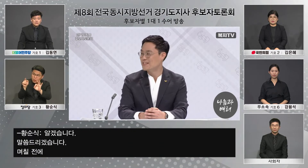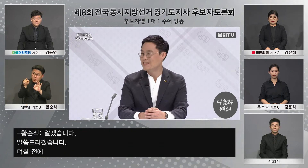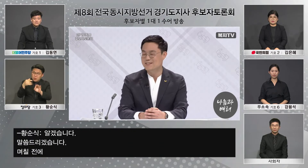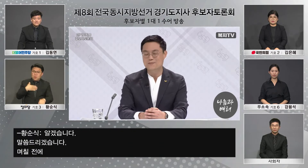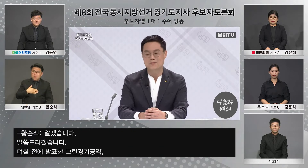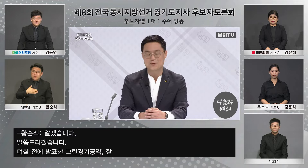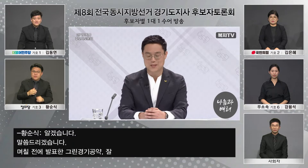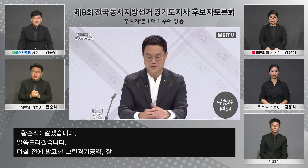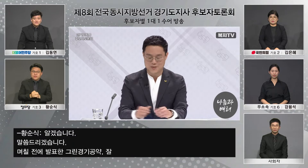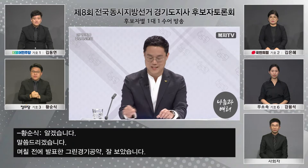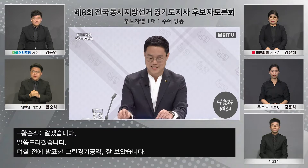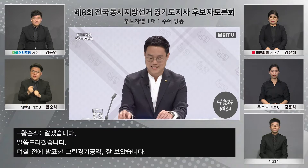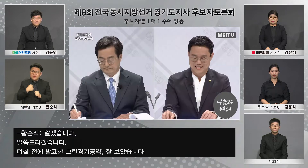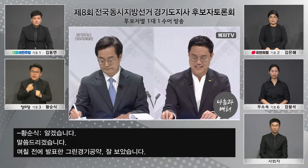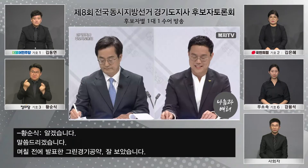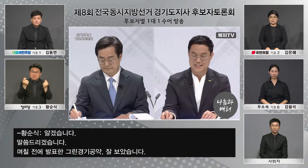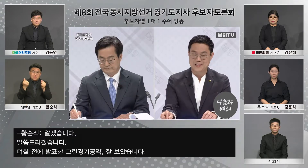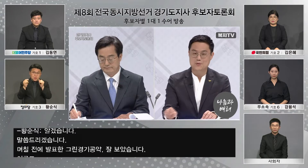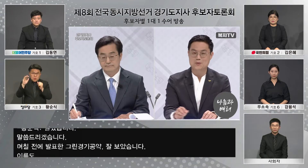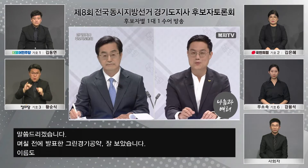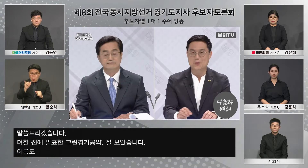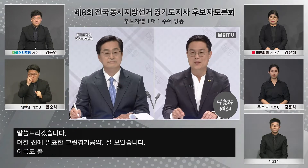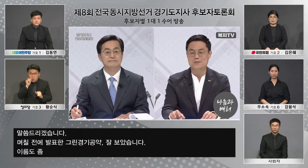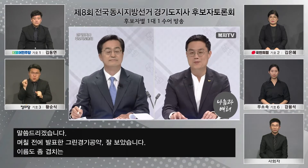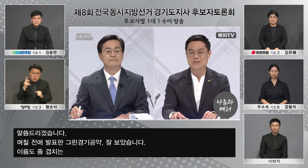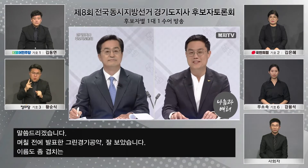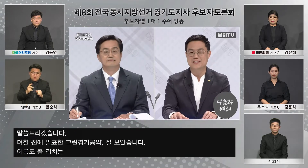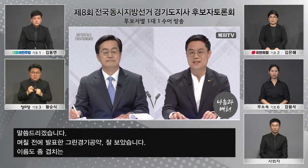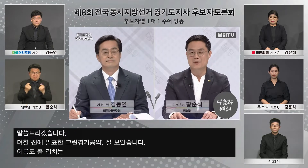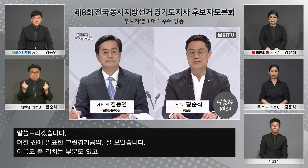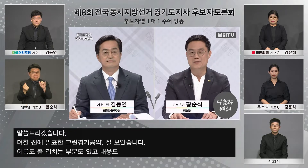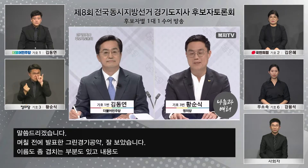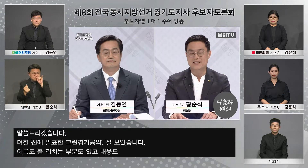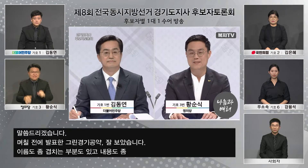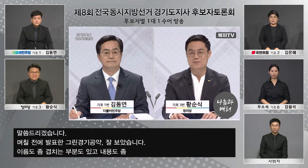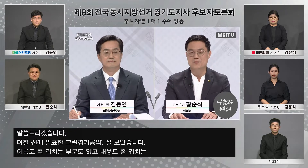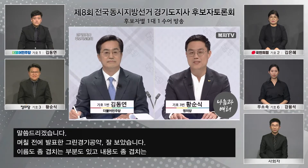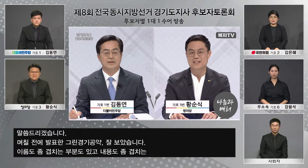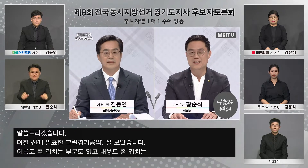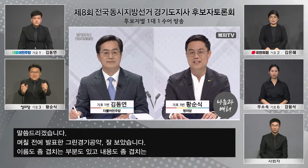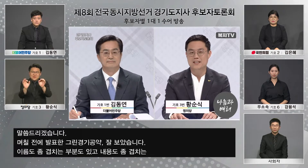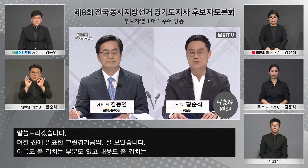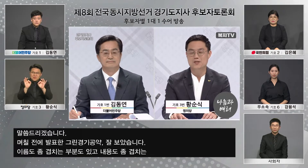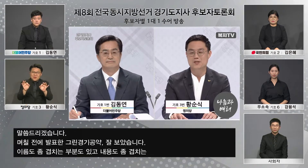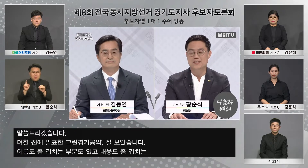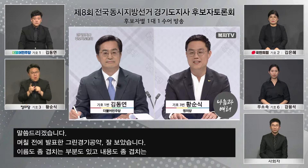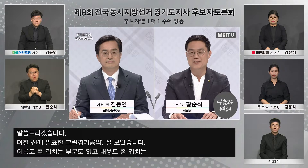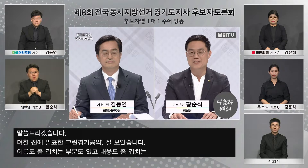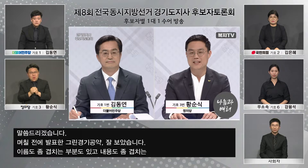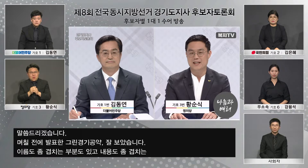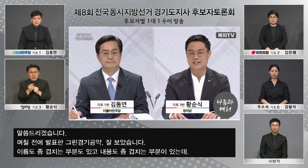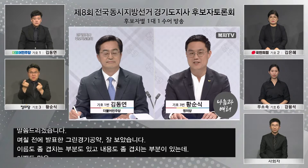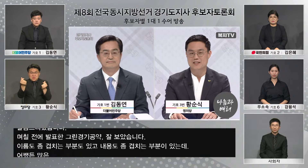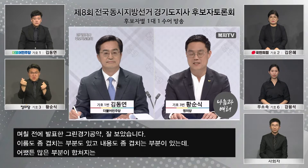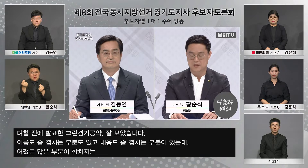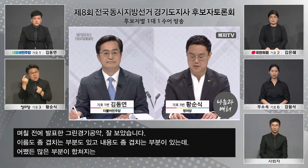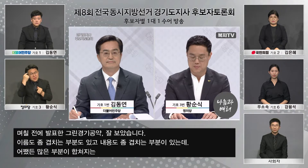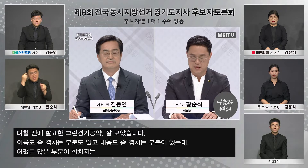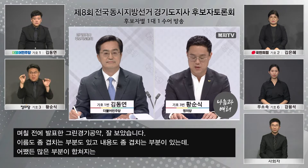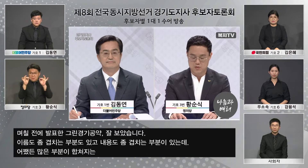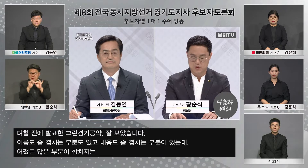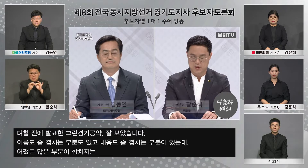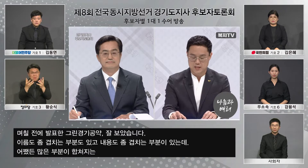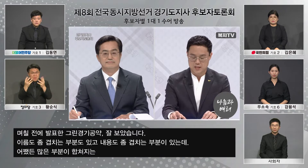좀 겹치는 부분도 있고 내용도 좀 겹치는 부분이 있는데 어쨌든 많은 부분이 합쳐지는 것 같아서 생각이 같은 것